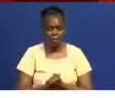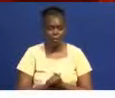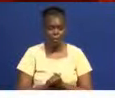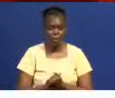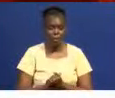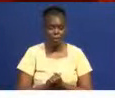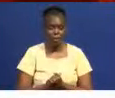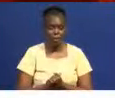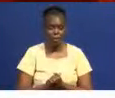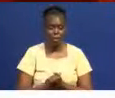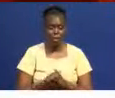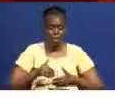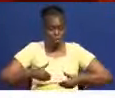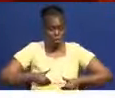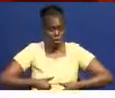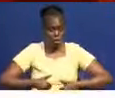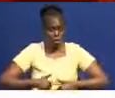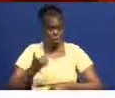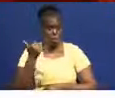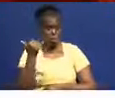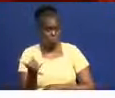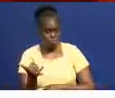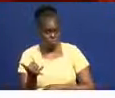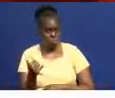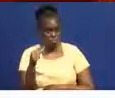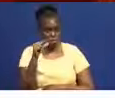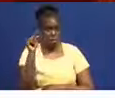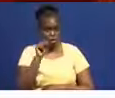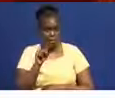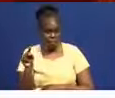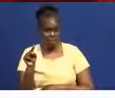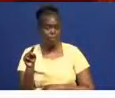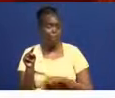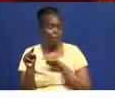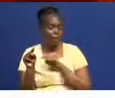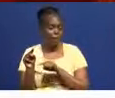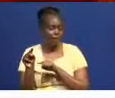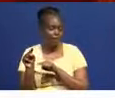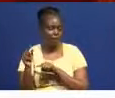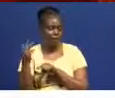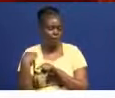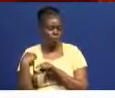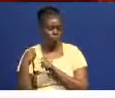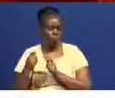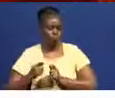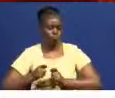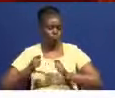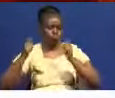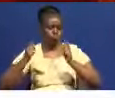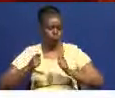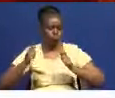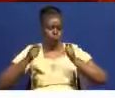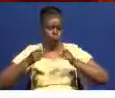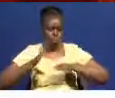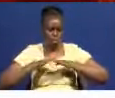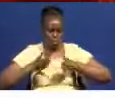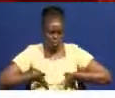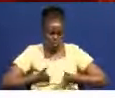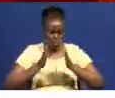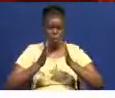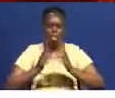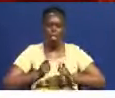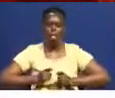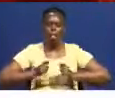Hao vijana mabarubaru, Bwana Speaker, wamekuja barabarani, wamekuja kwenye